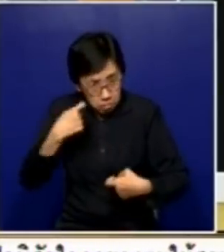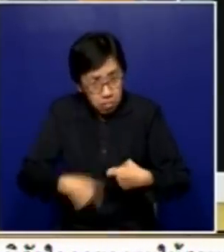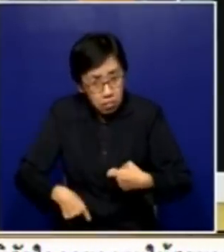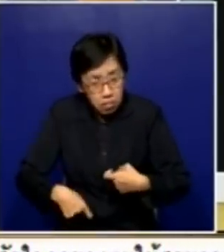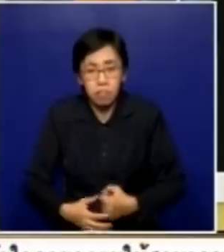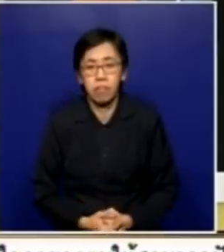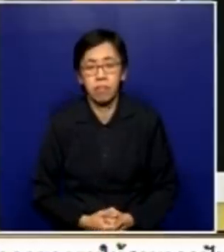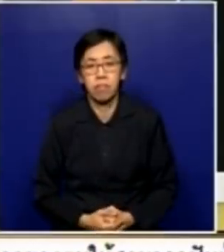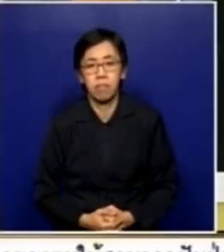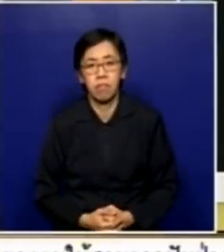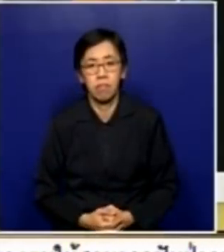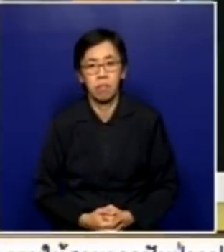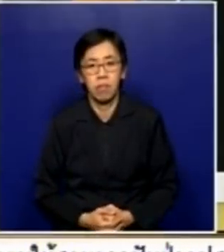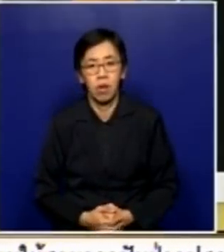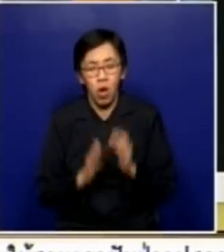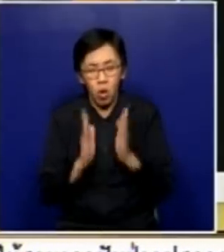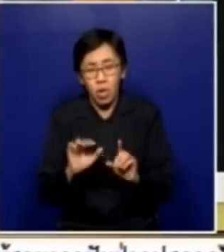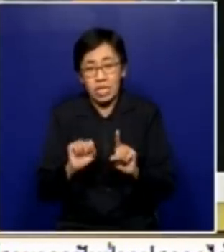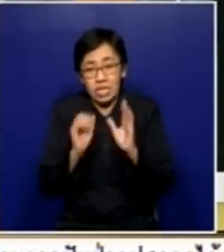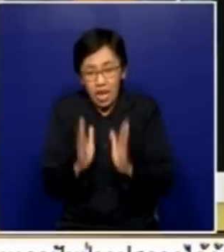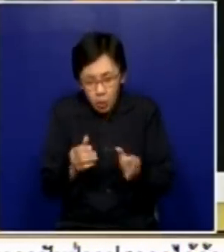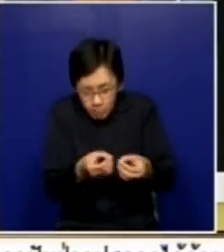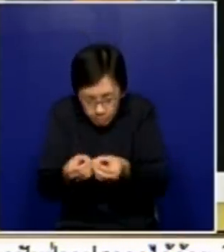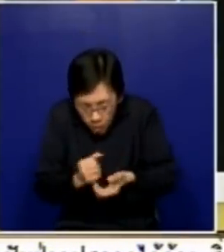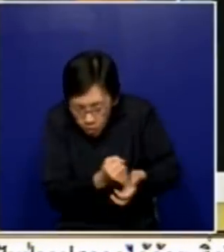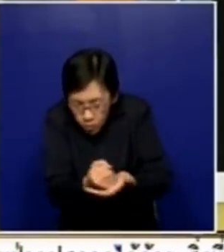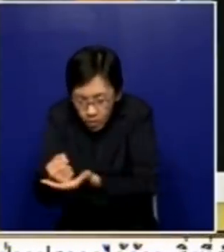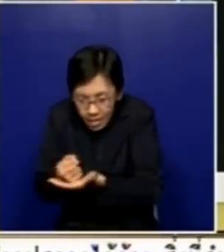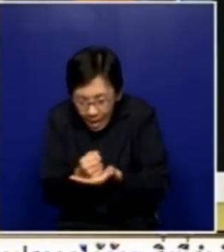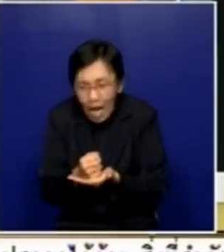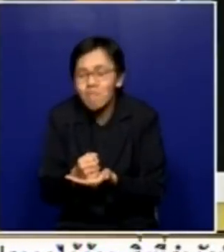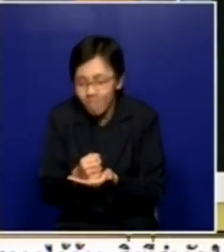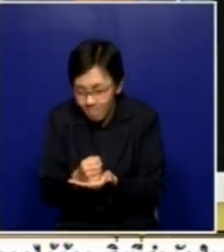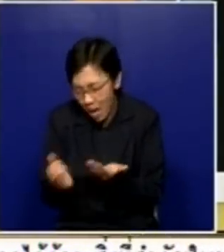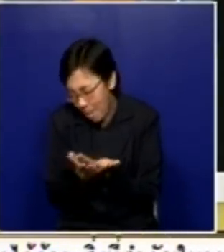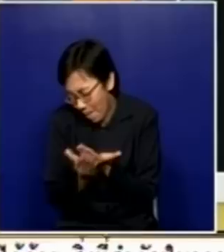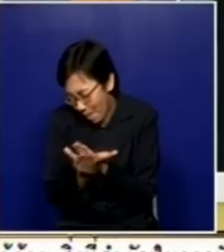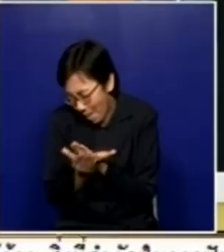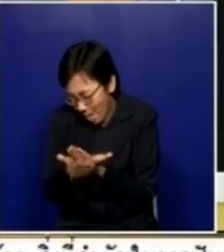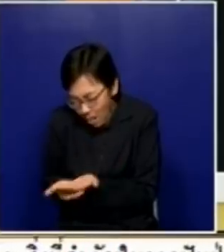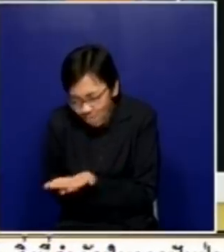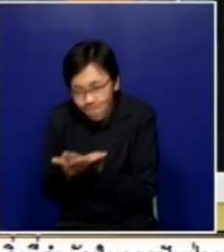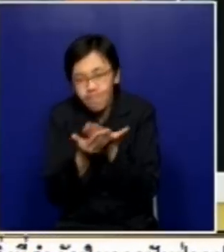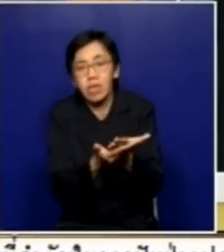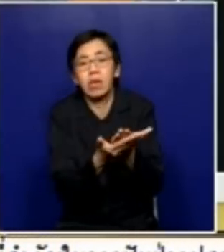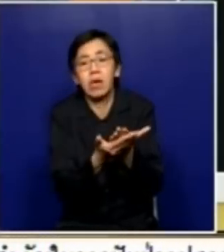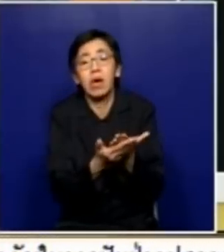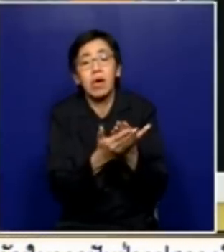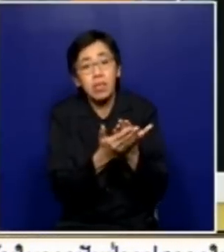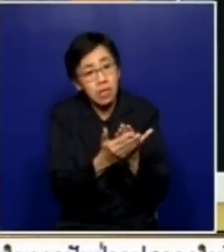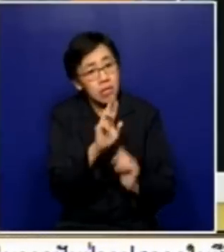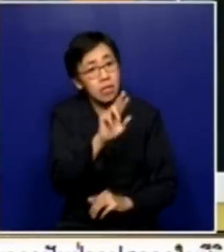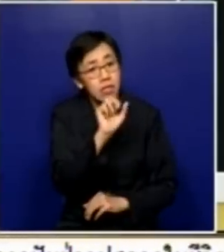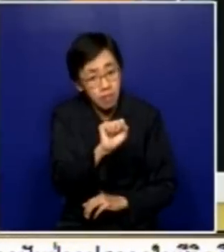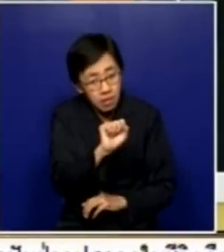สิ่งทพวกเรา คนอยน้อยแสนคน ได้ช่วยกันนำมาเสนอต่รฐพา ansanasในวนนี้ เปข้อเสนอที่แบมาก